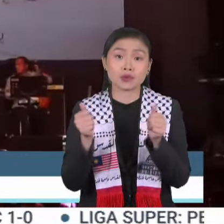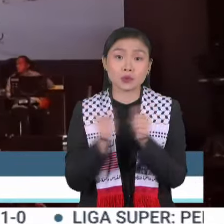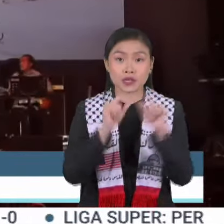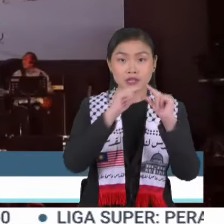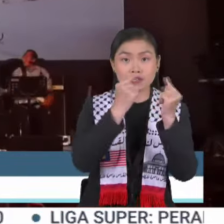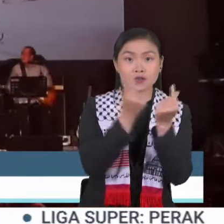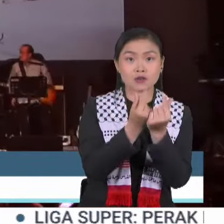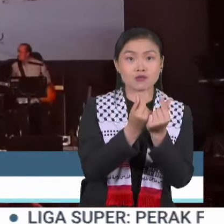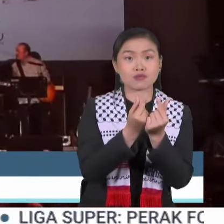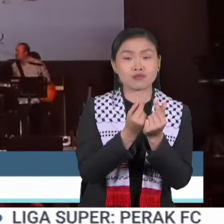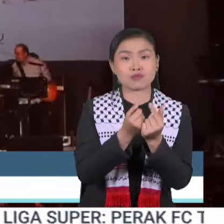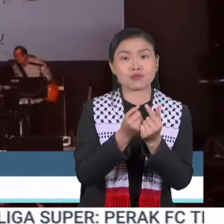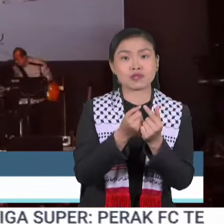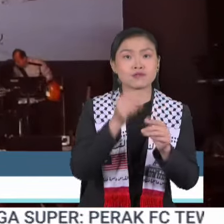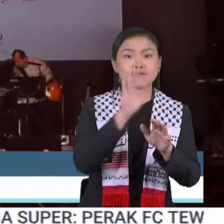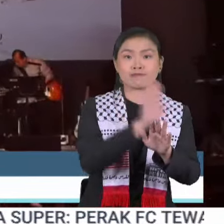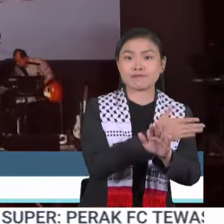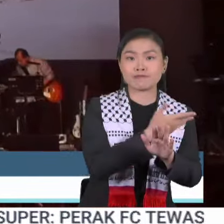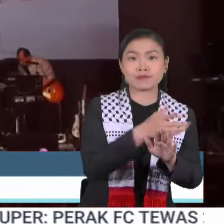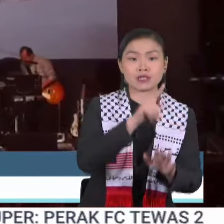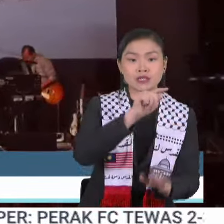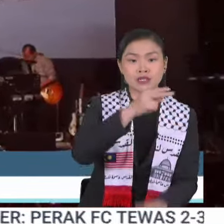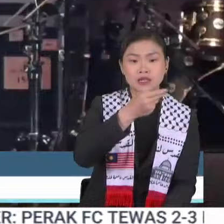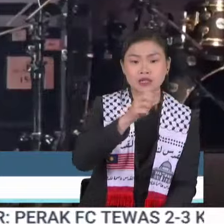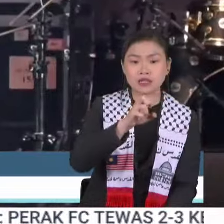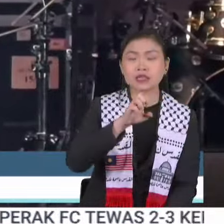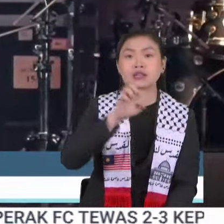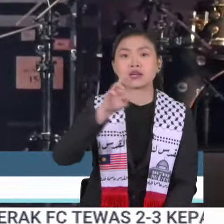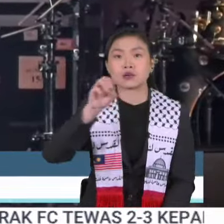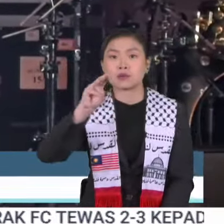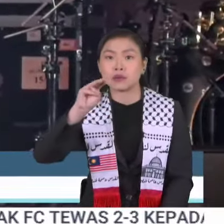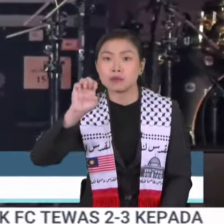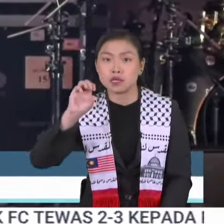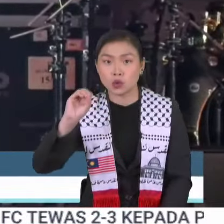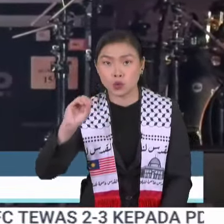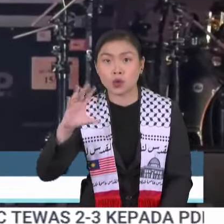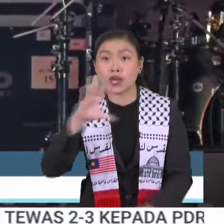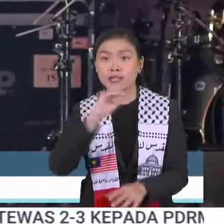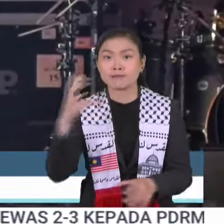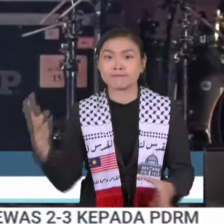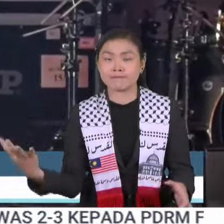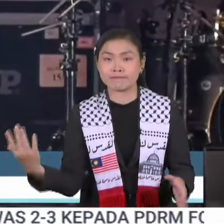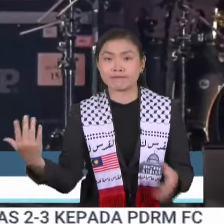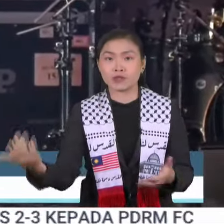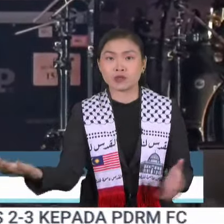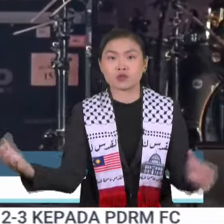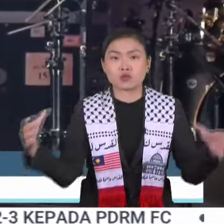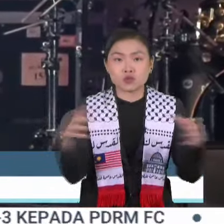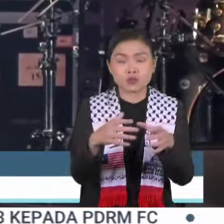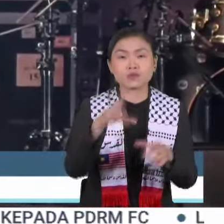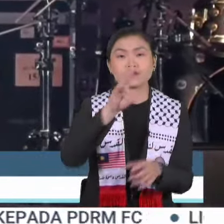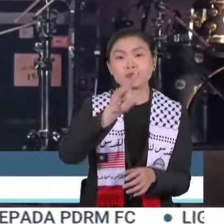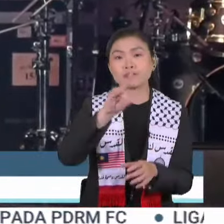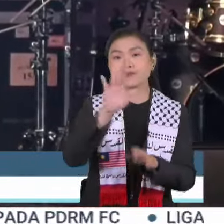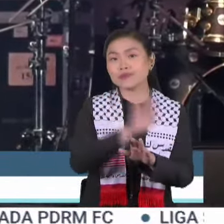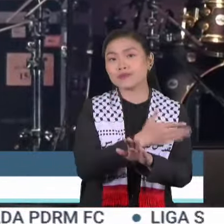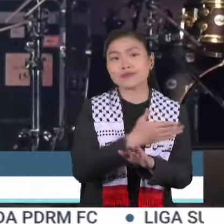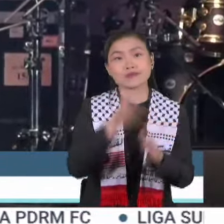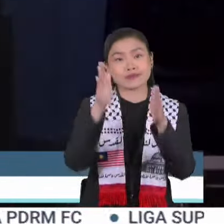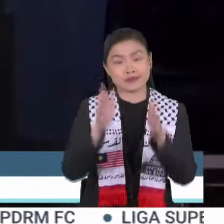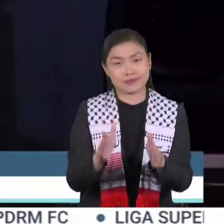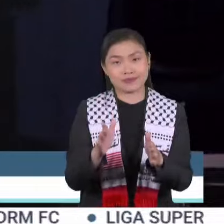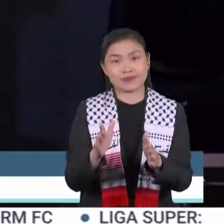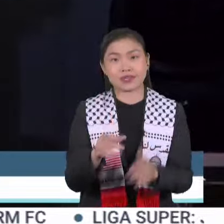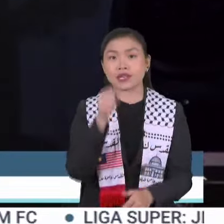pemuzik latar The Romeo yang menggabungkan 7 ahli muzik berserta 2 penyanyi iringan, Siti Nordiana